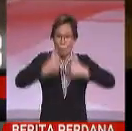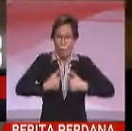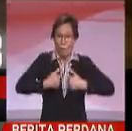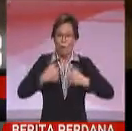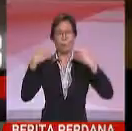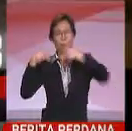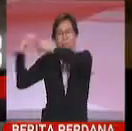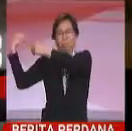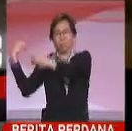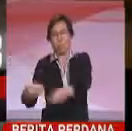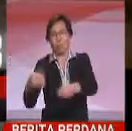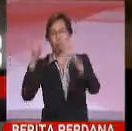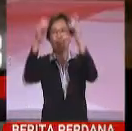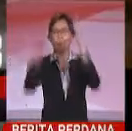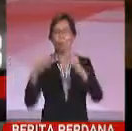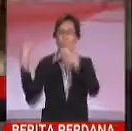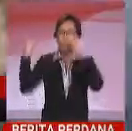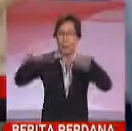oleh gurunya.